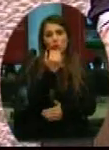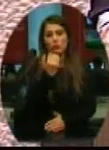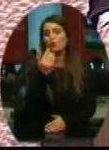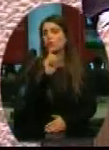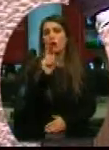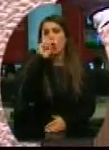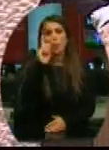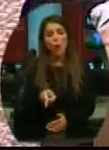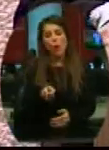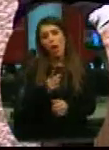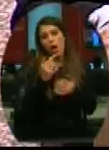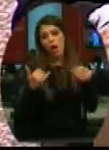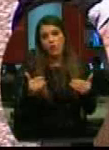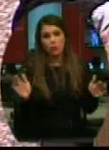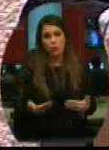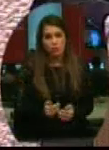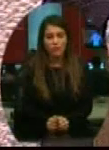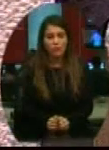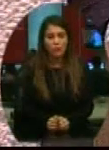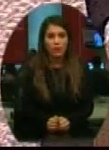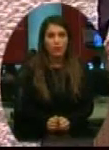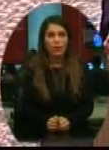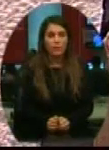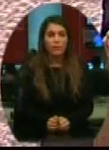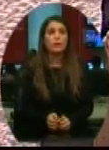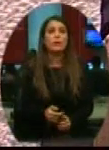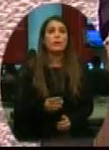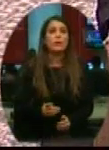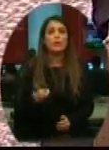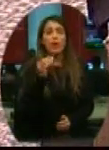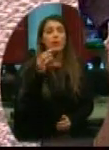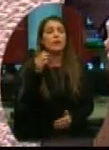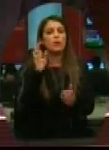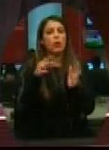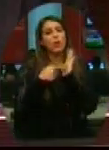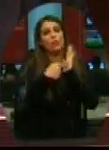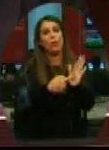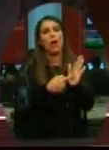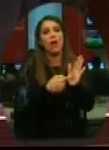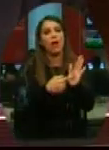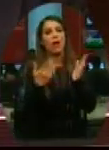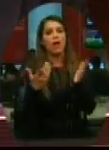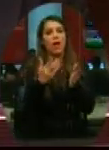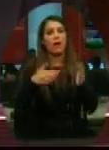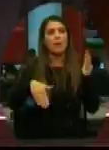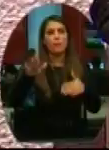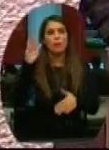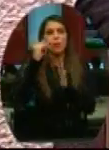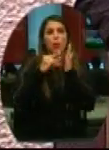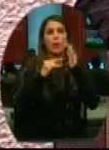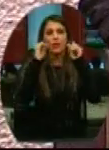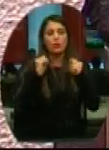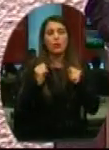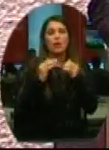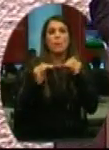שעה, ועשינו זאת בדרך שצריכה לשמש דוגמה כיצד מעבירים חוקי יסוד ברוב של למעלה ממחצית חברי הבית. אני